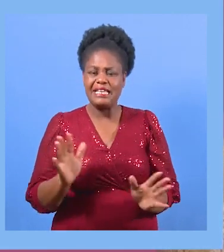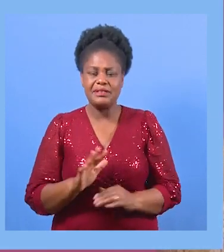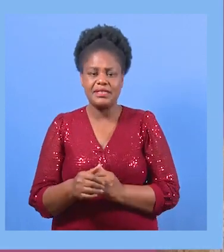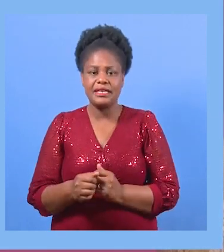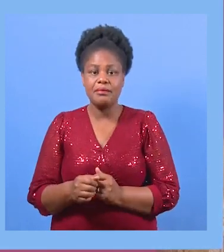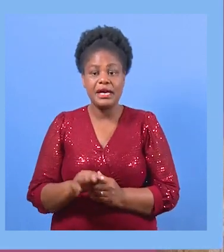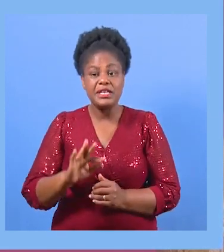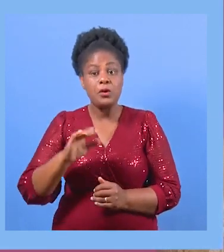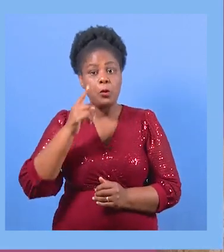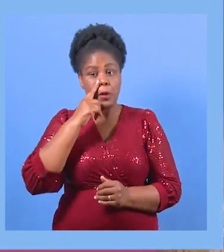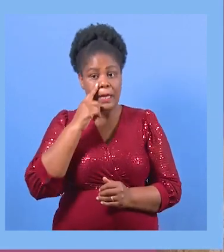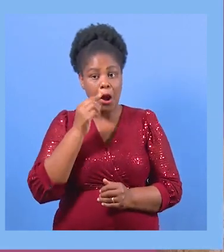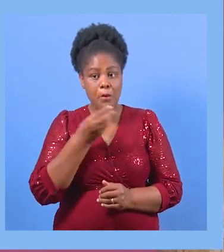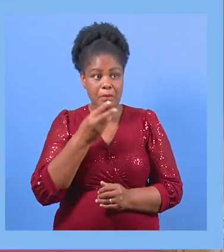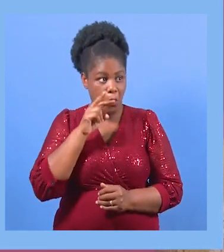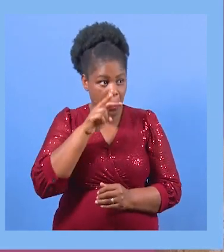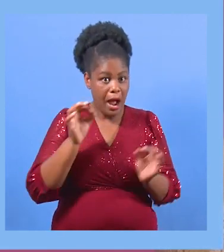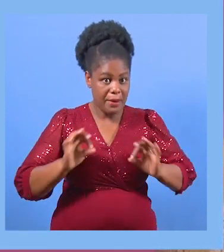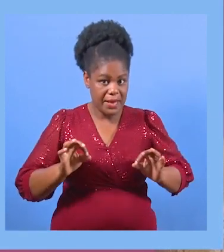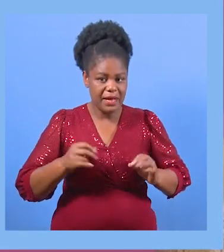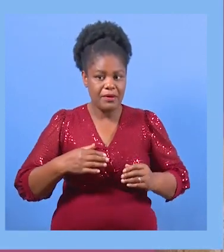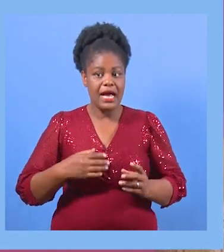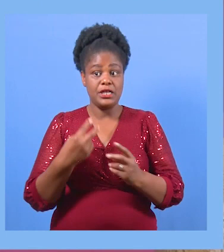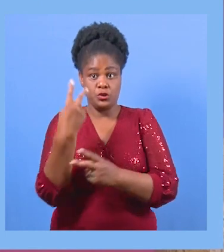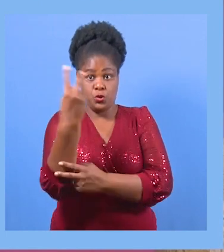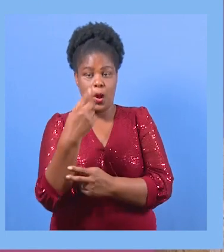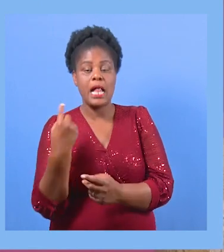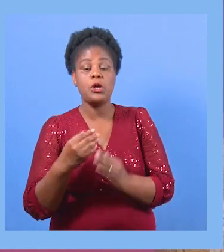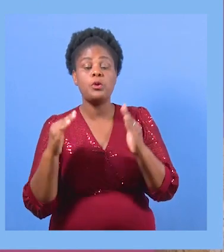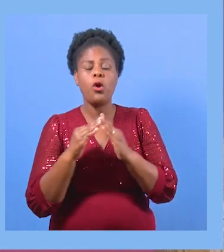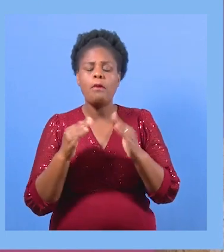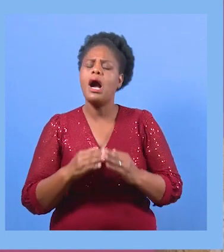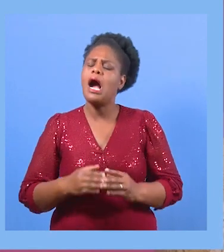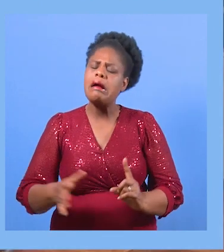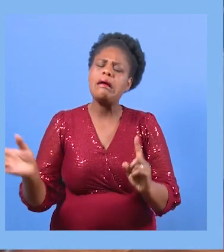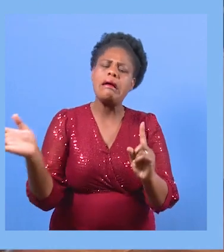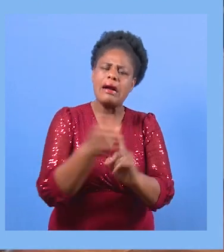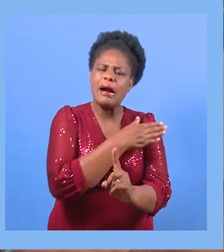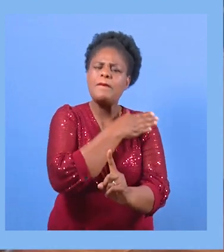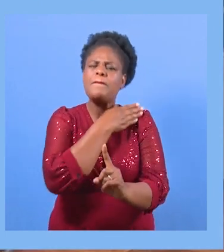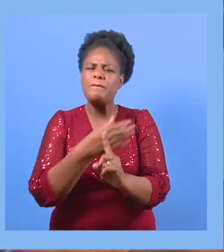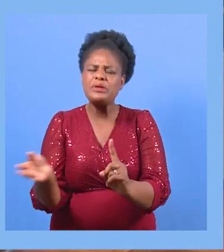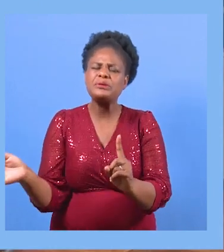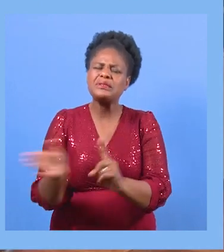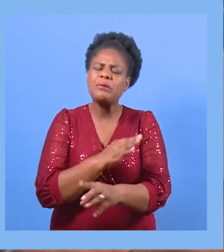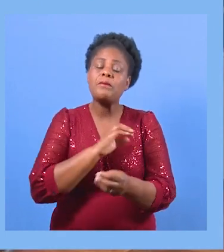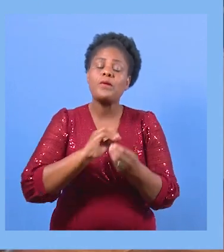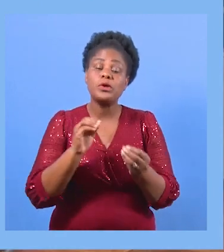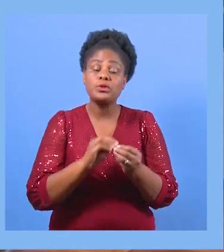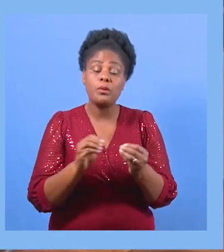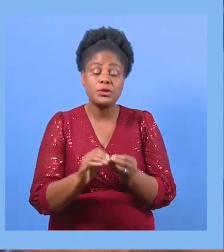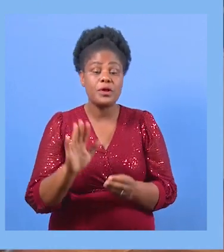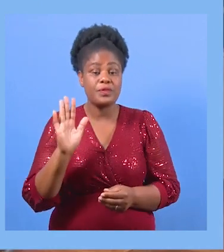achioneswa ndondo. Ivo varume ivavo ndo vazhinji vanenge vachiti tinodyiwa. Saka unhu ihwohwo